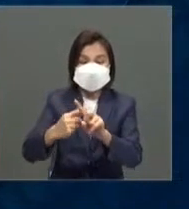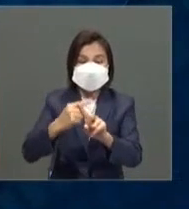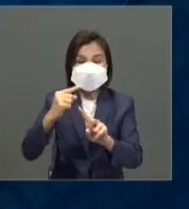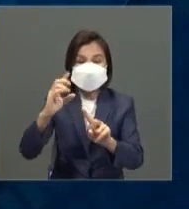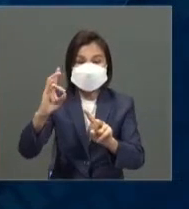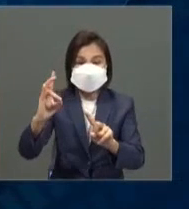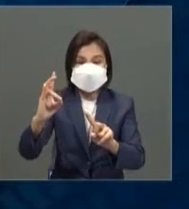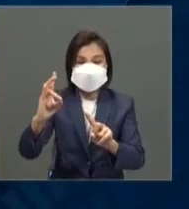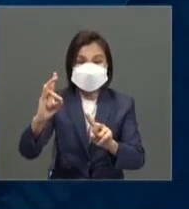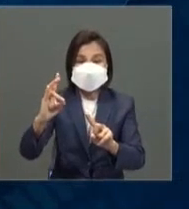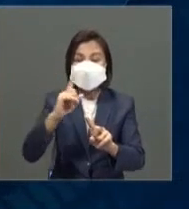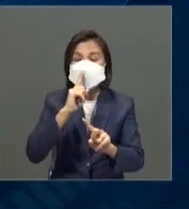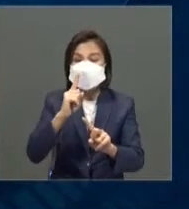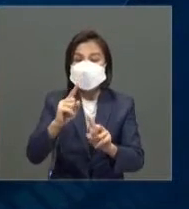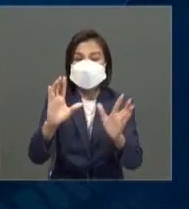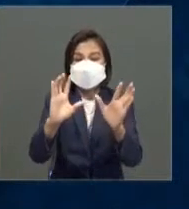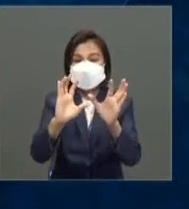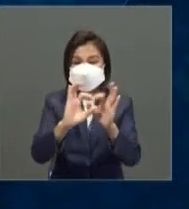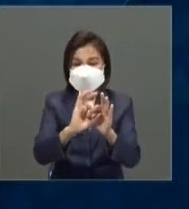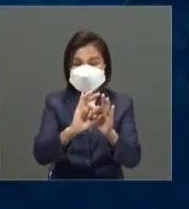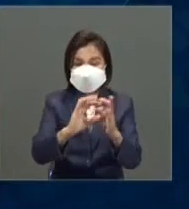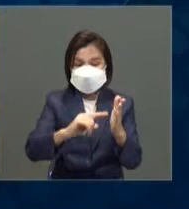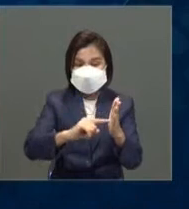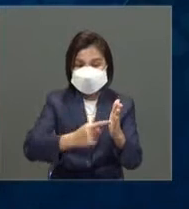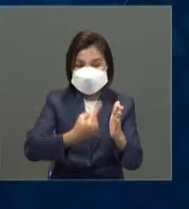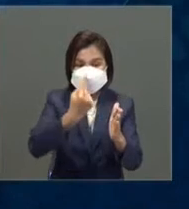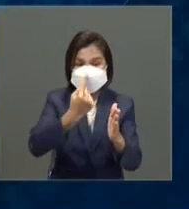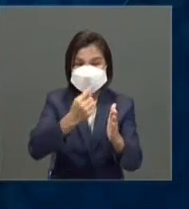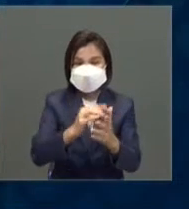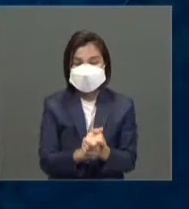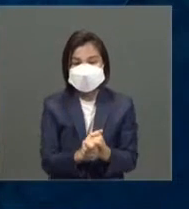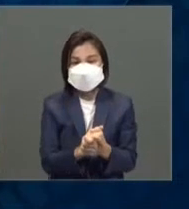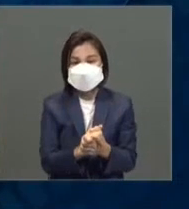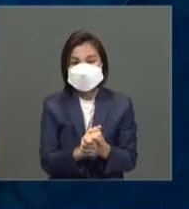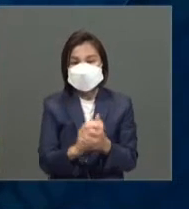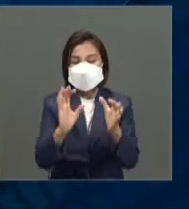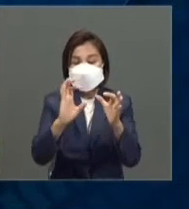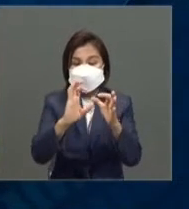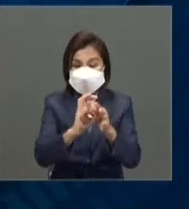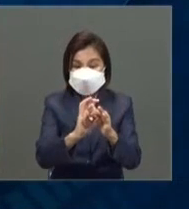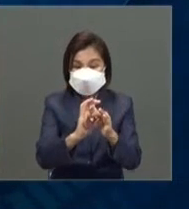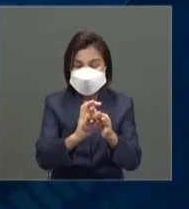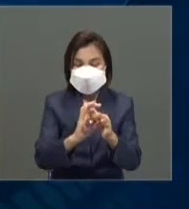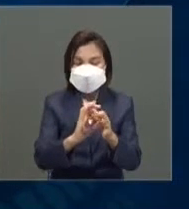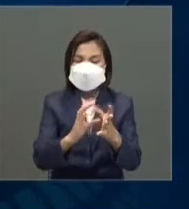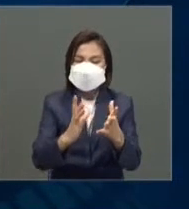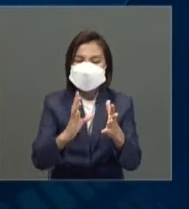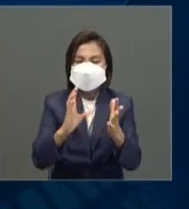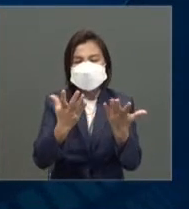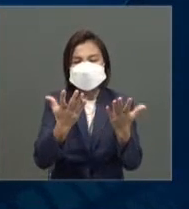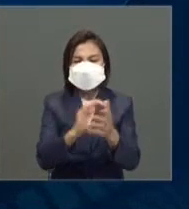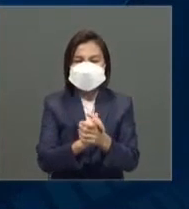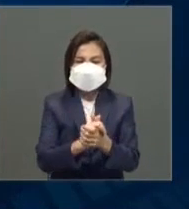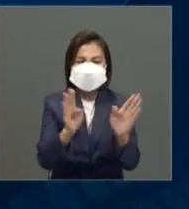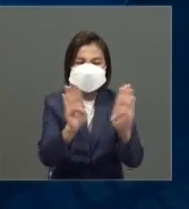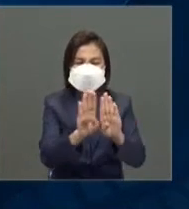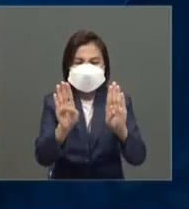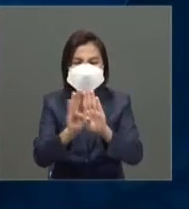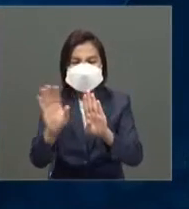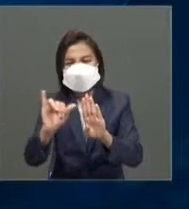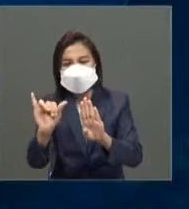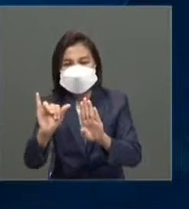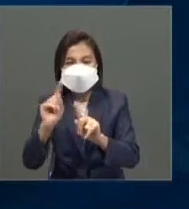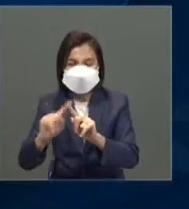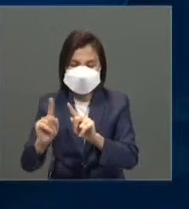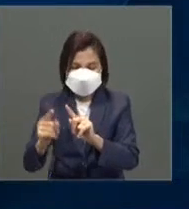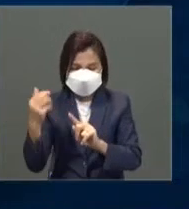คมนะครับที่บอกว่ามาตรการล็อกดาวน์เริ่มเกิดขึ้นหรือเซมิล็อกดาวน์บางคนบอกไม่ได้ล็อกดาวน์ทั้งหมดแต่เราก็มีบางที่ก็เซมิล็อกดาวน์บ้